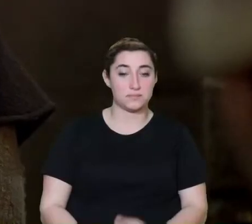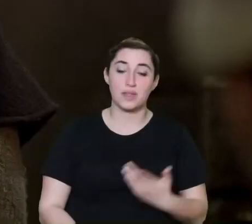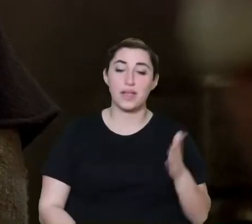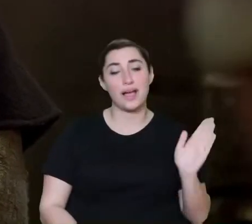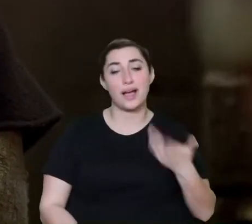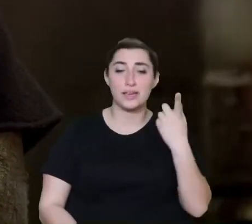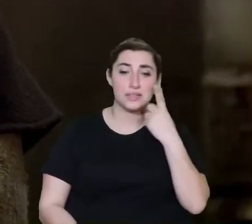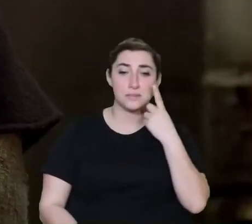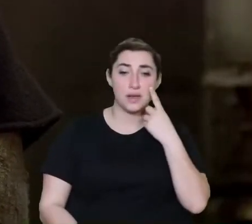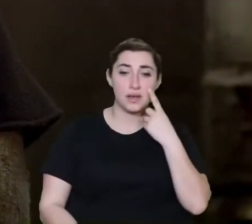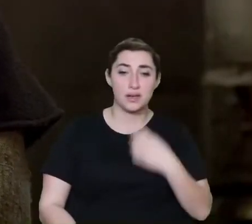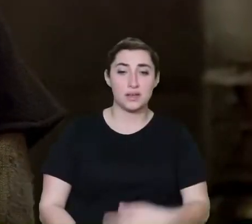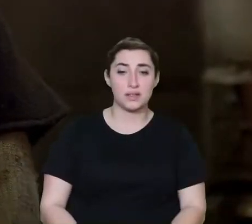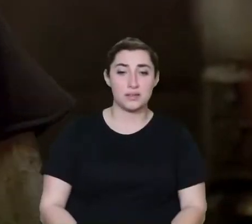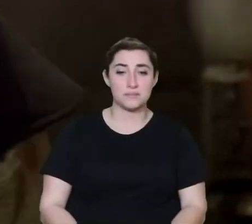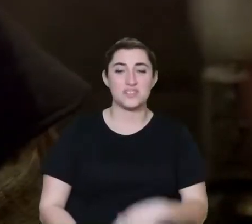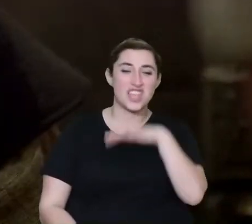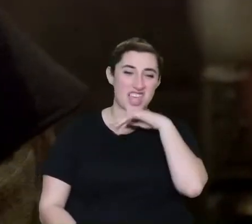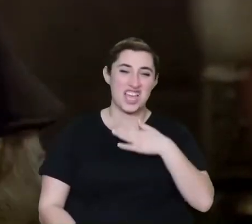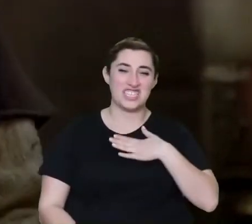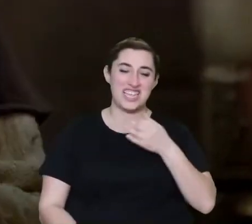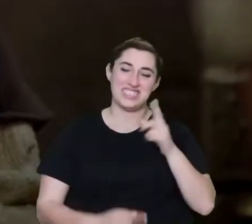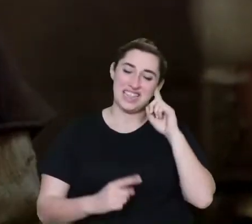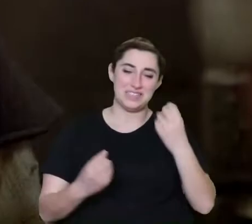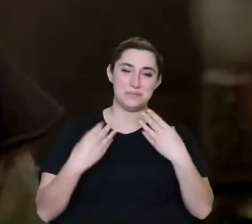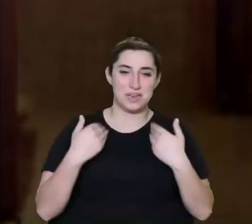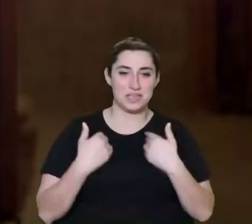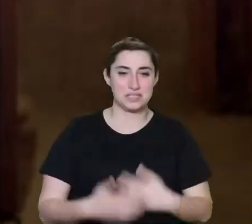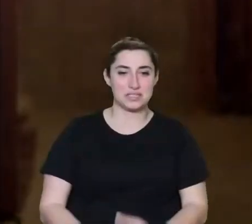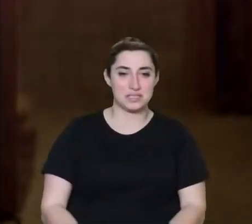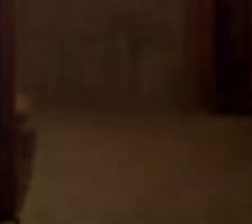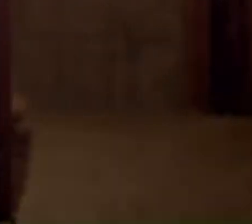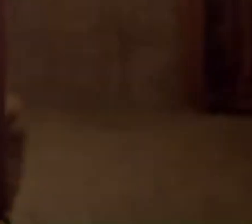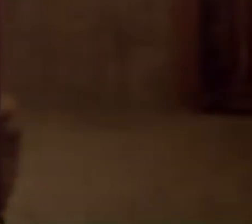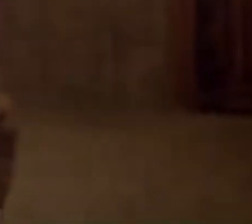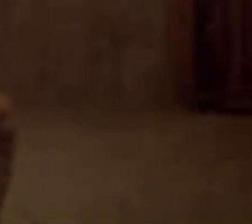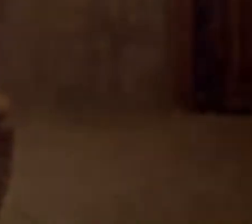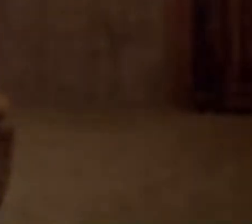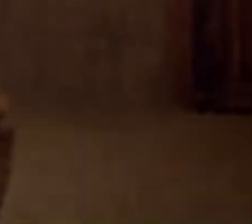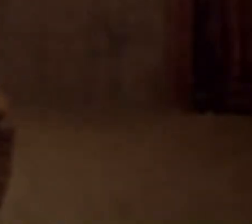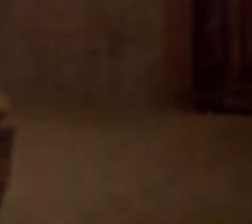Hadi gari. İhtiyarı az yalnız bırakın.